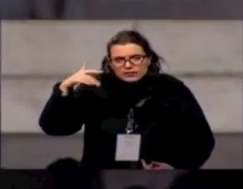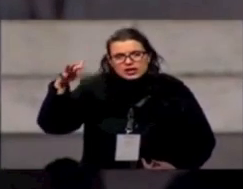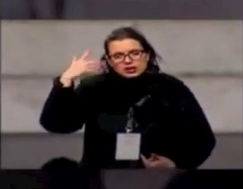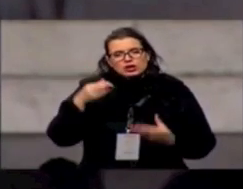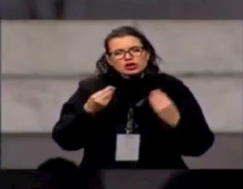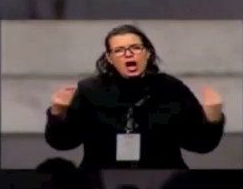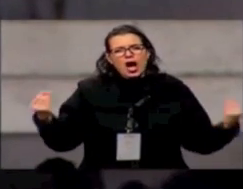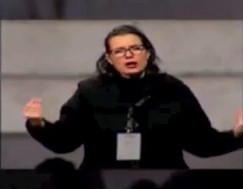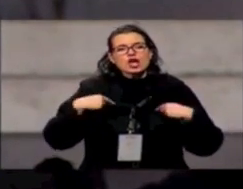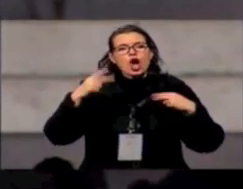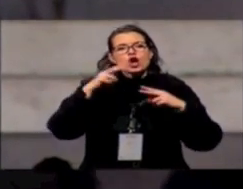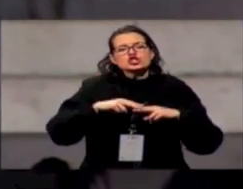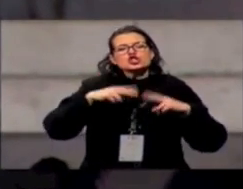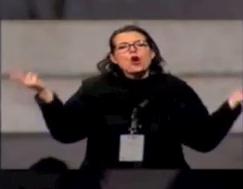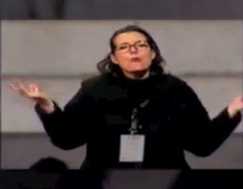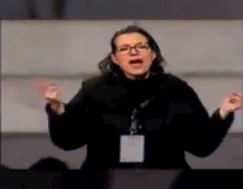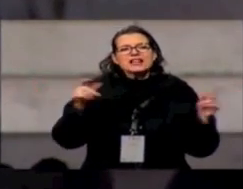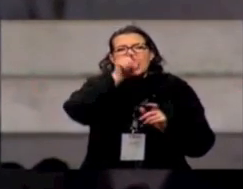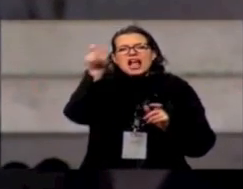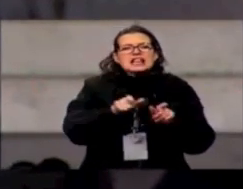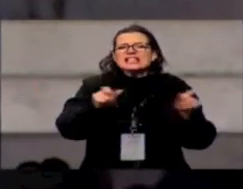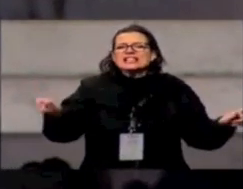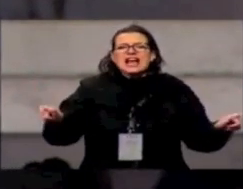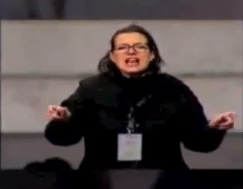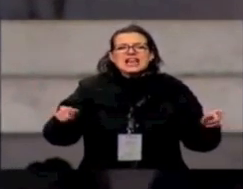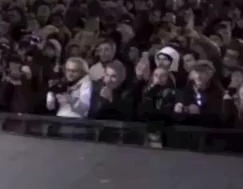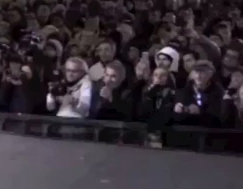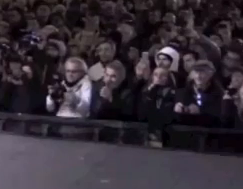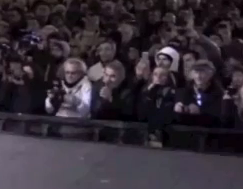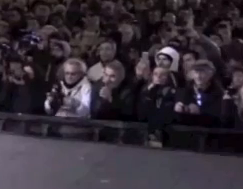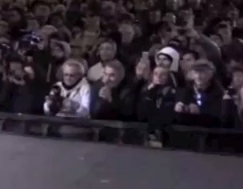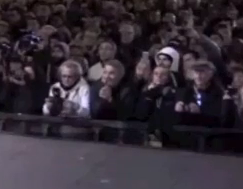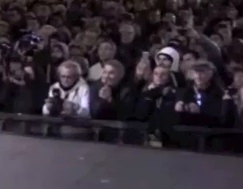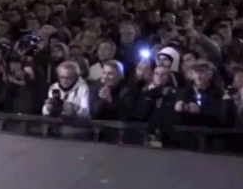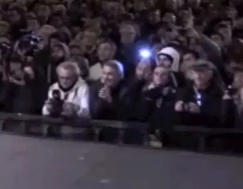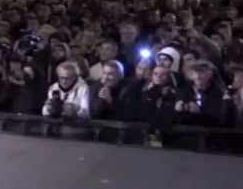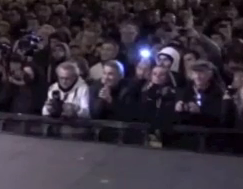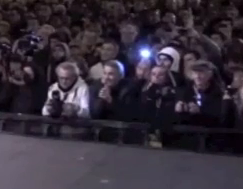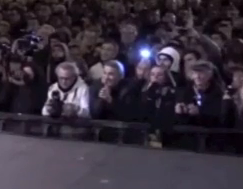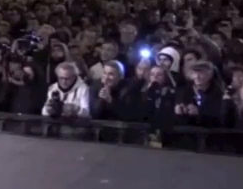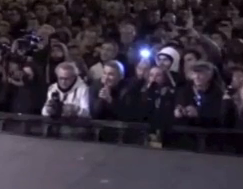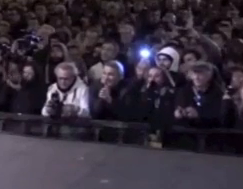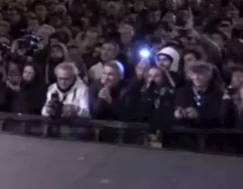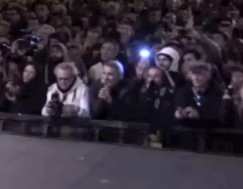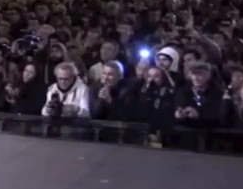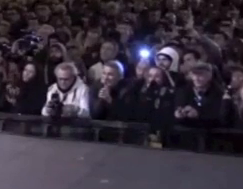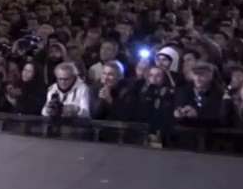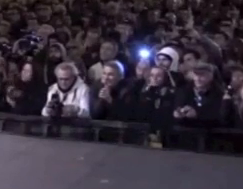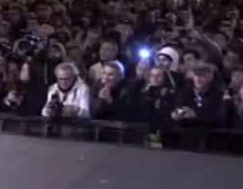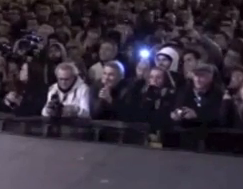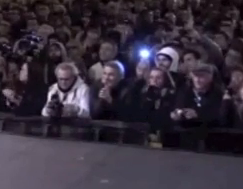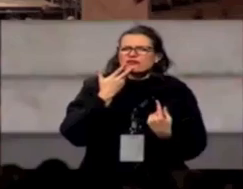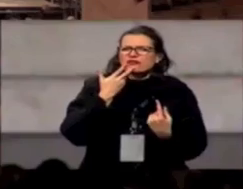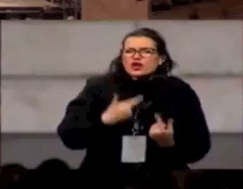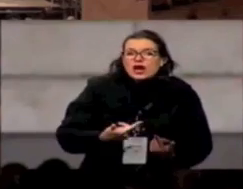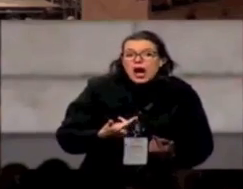scoperto che gli italiani siamo noi che siamo noi quelli che